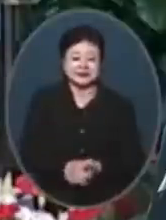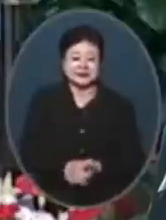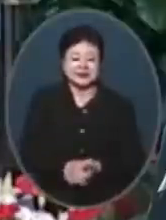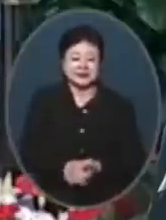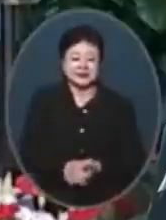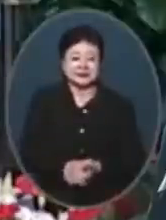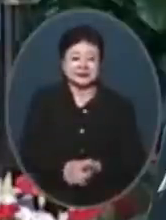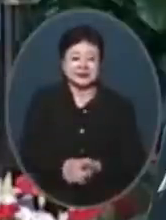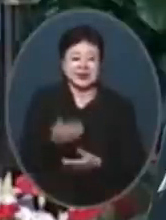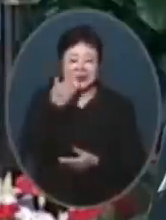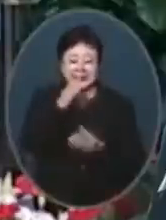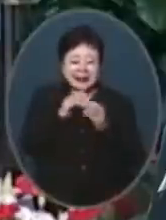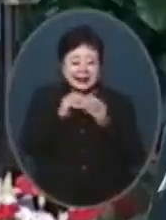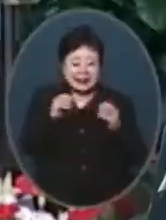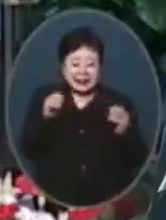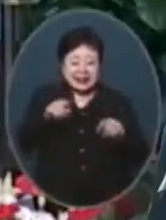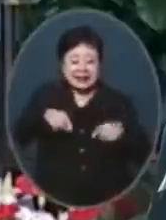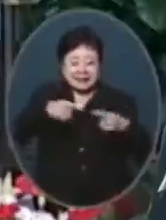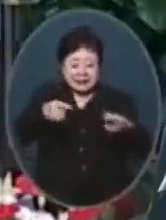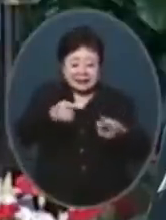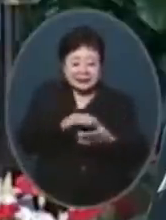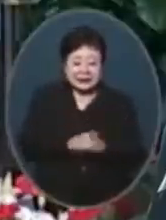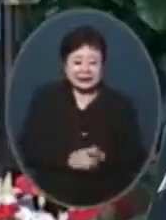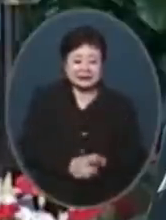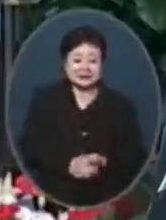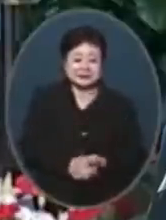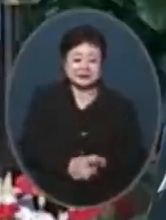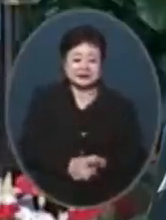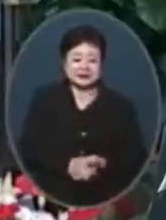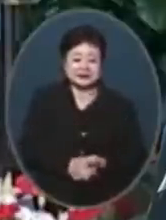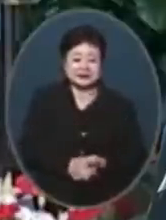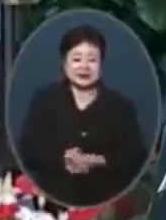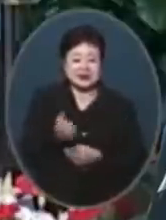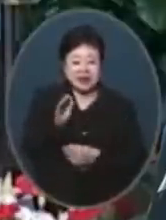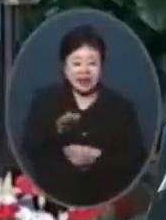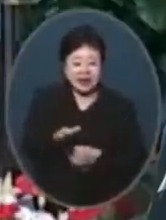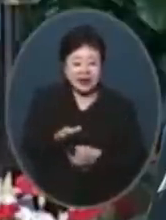가나안 땅에 들어갔습니다. 그러나